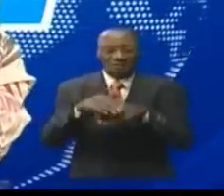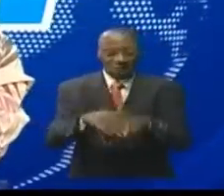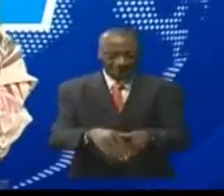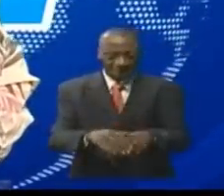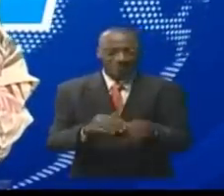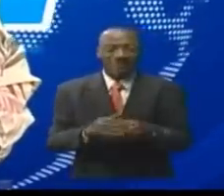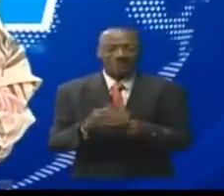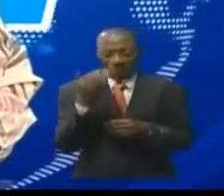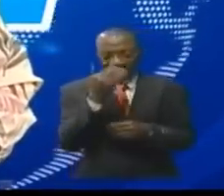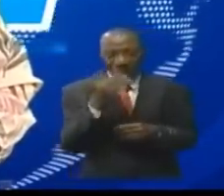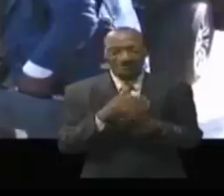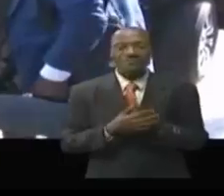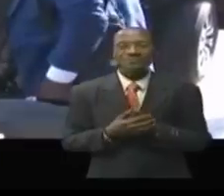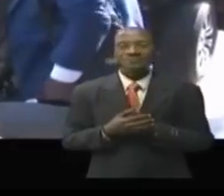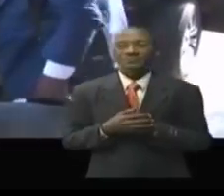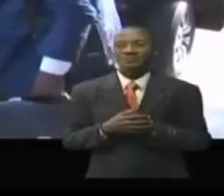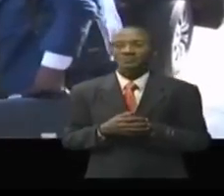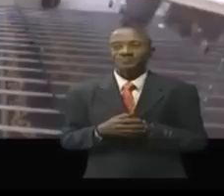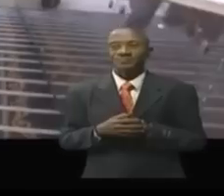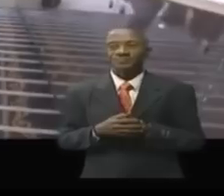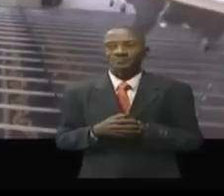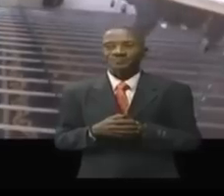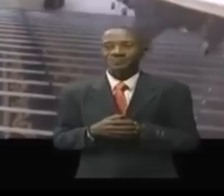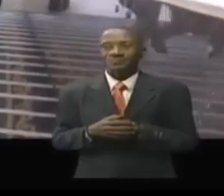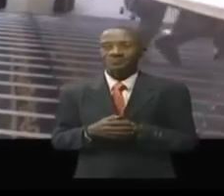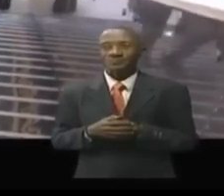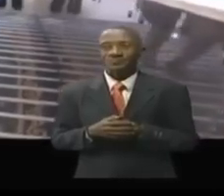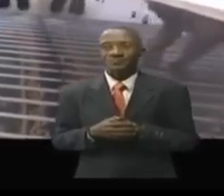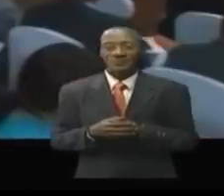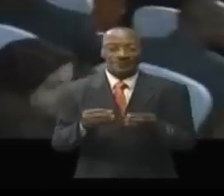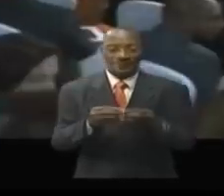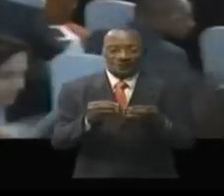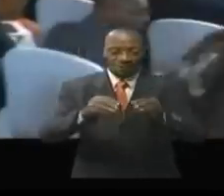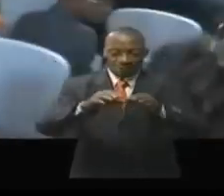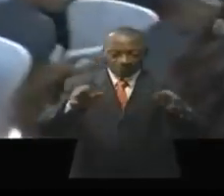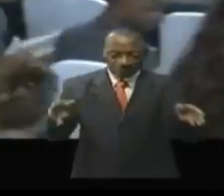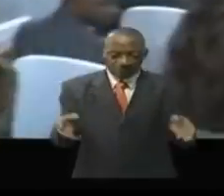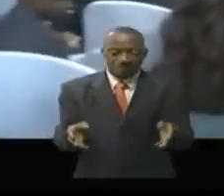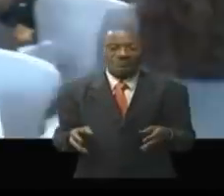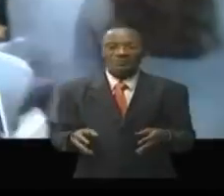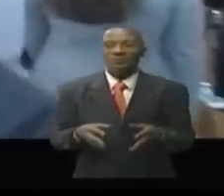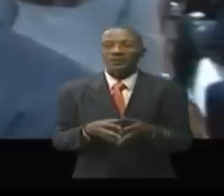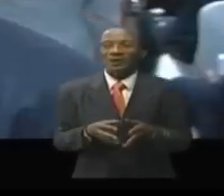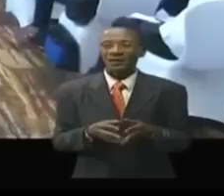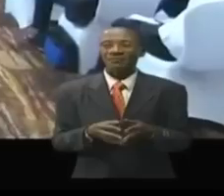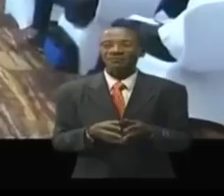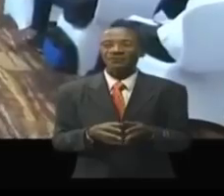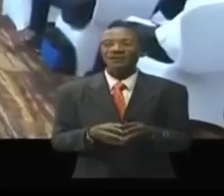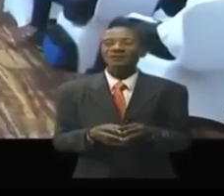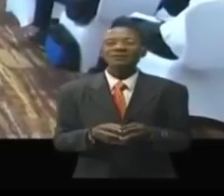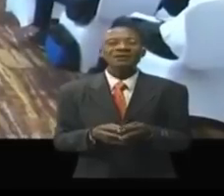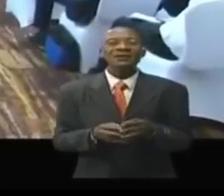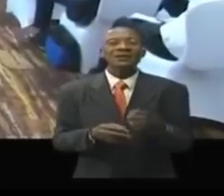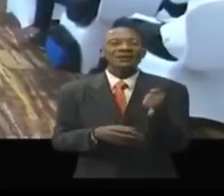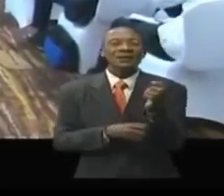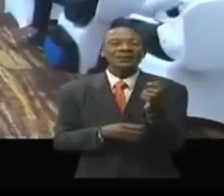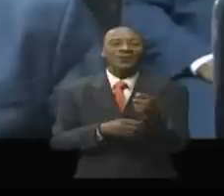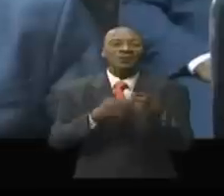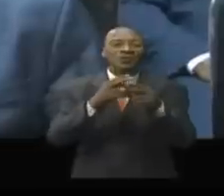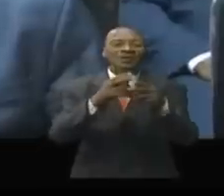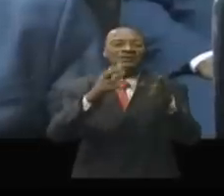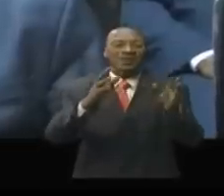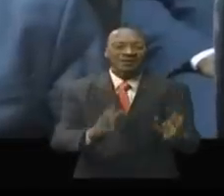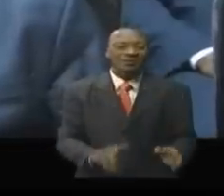signé ce reportage. Cette table ronde a réuni les producteurs, les utilisateurs, les recycleurs et négociants